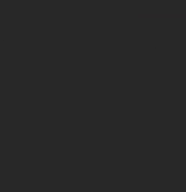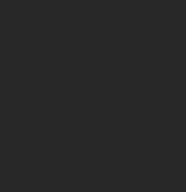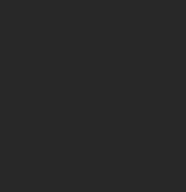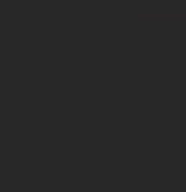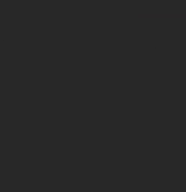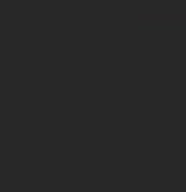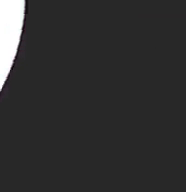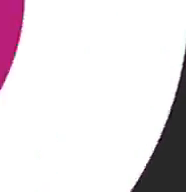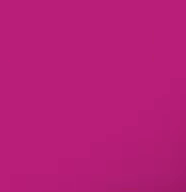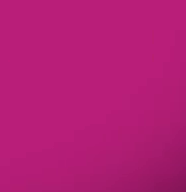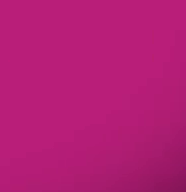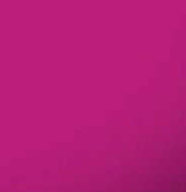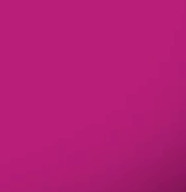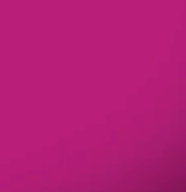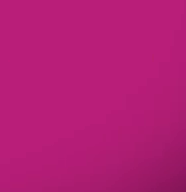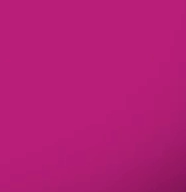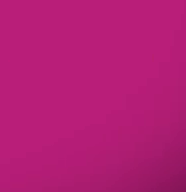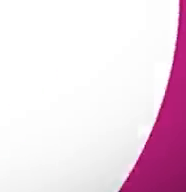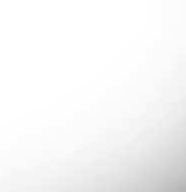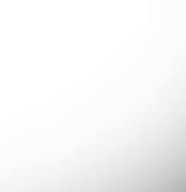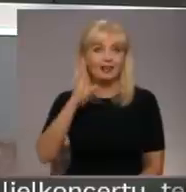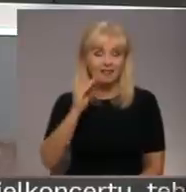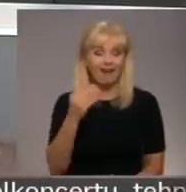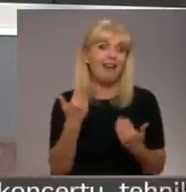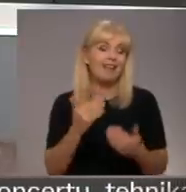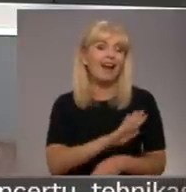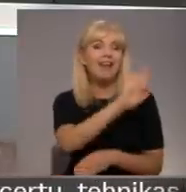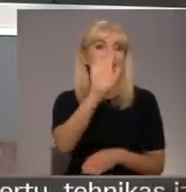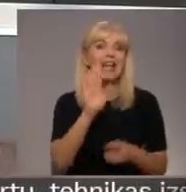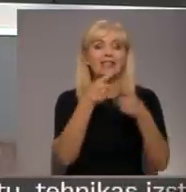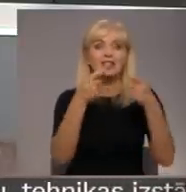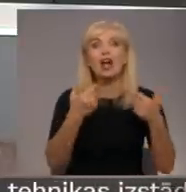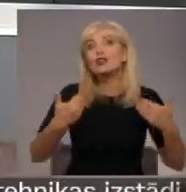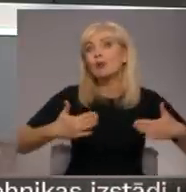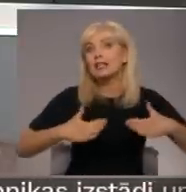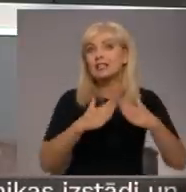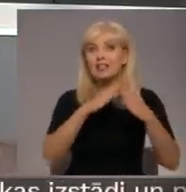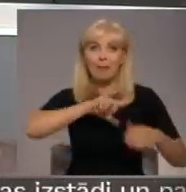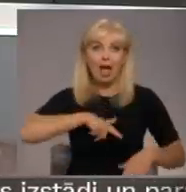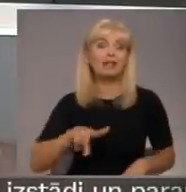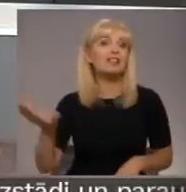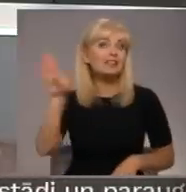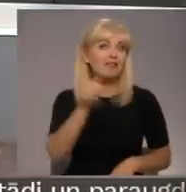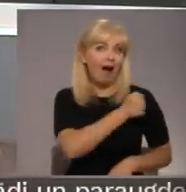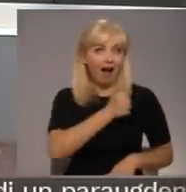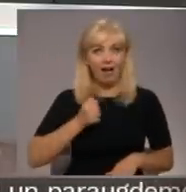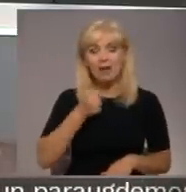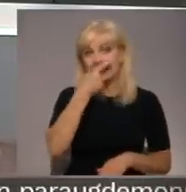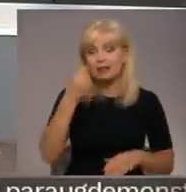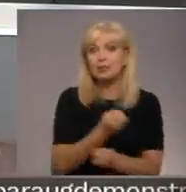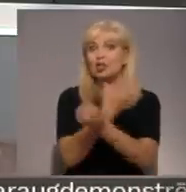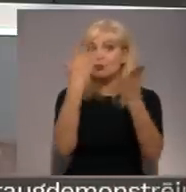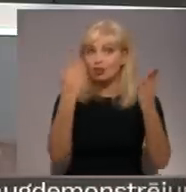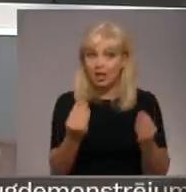Re, viss ēters ir te! Šodien svinam Latvijas valsts armijas 100. Dzimšanas dienu.